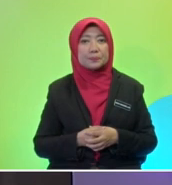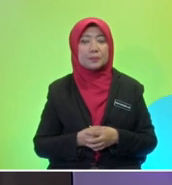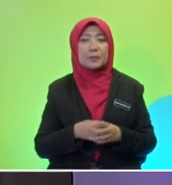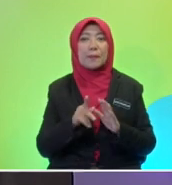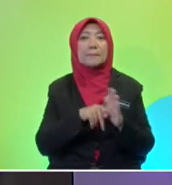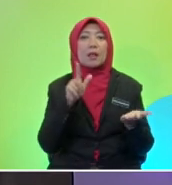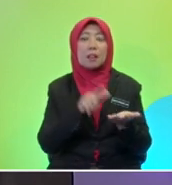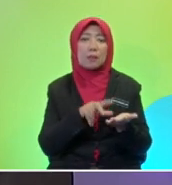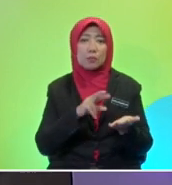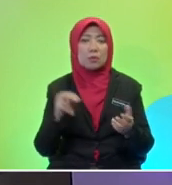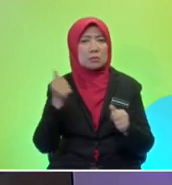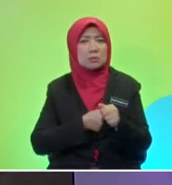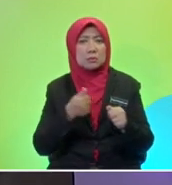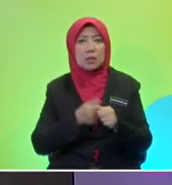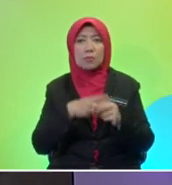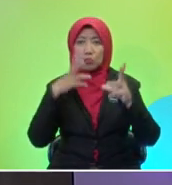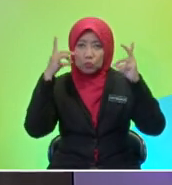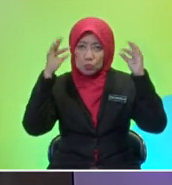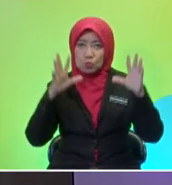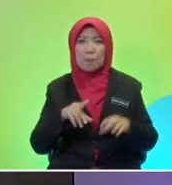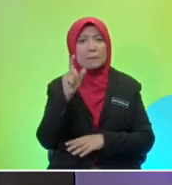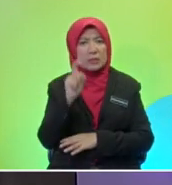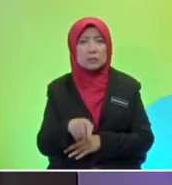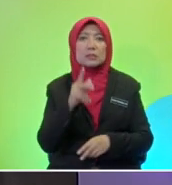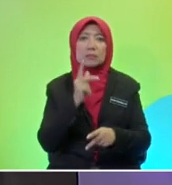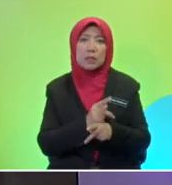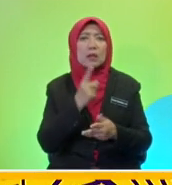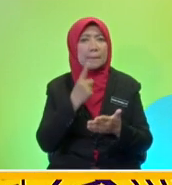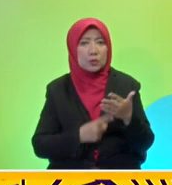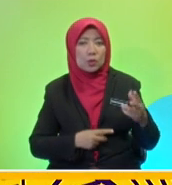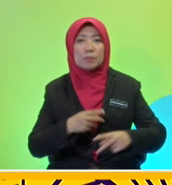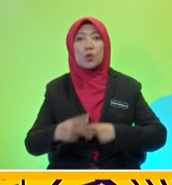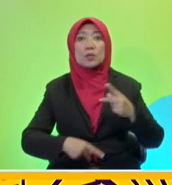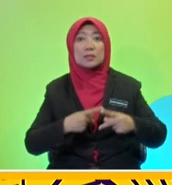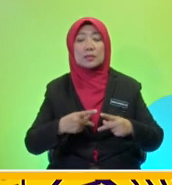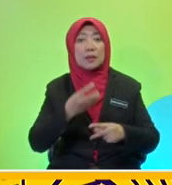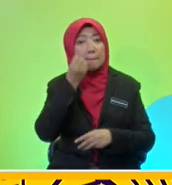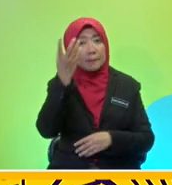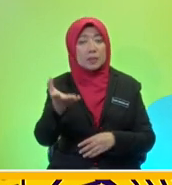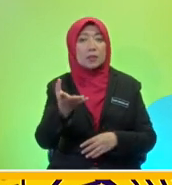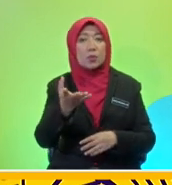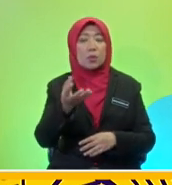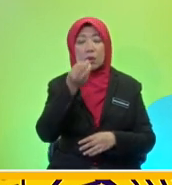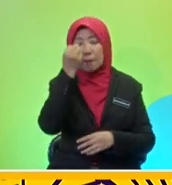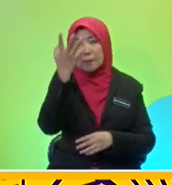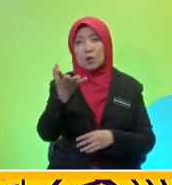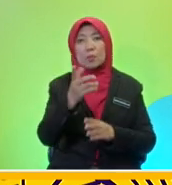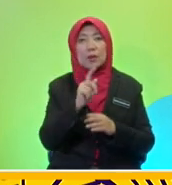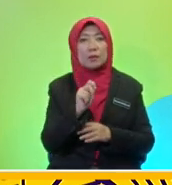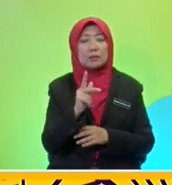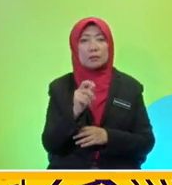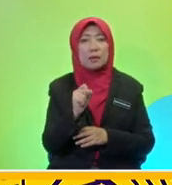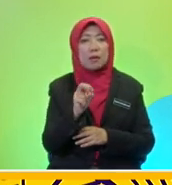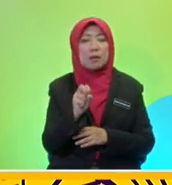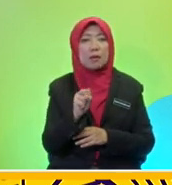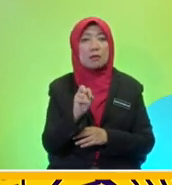setiap guru perlu simpan apa dia pelaporan nih ialah Proses penyampaian maklumat pencak silat kepada umum yang